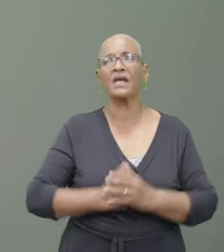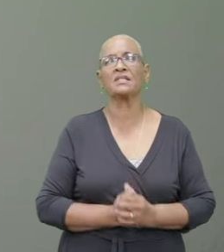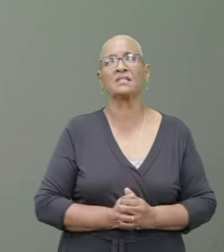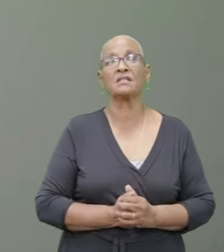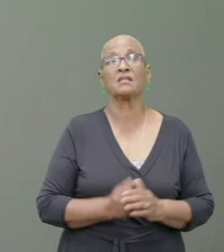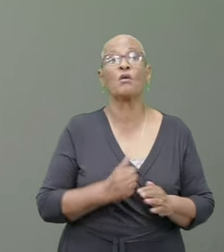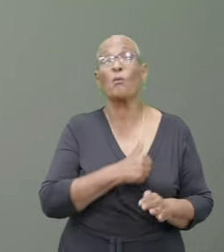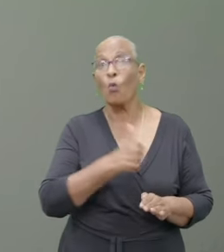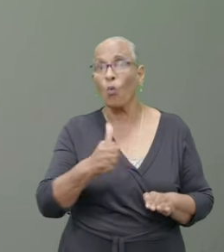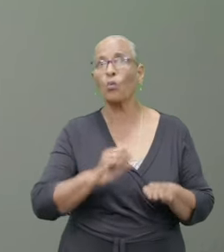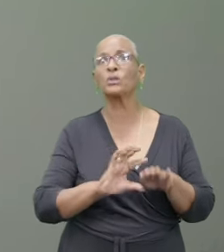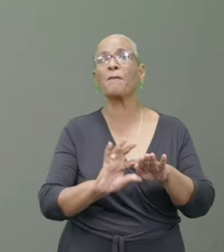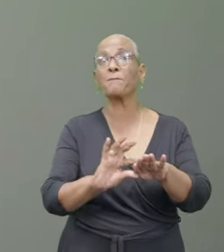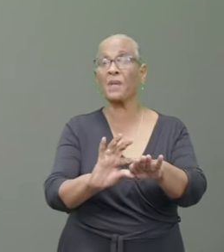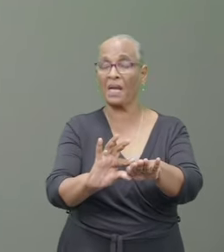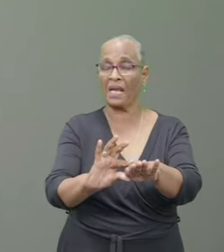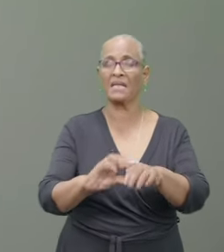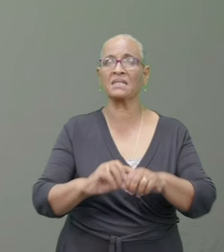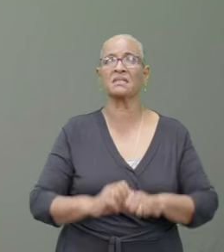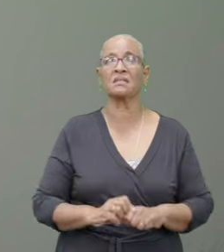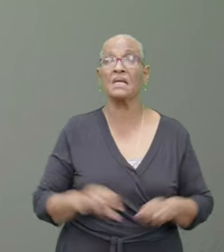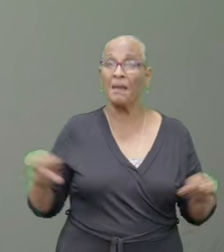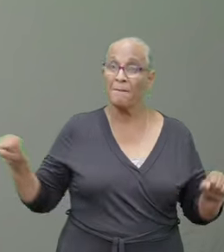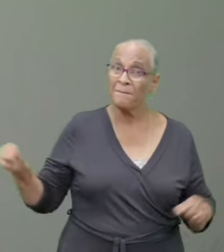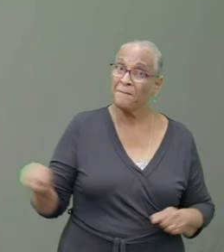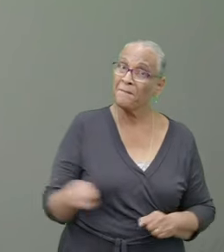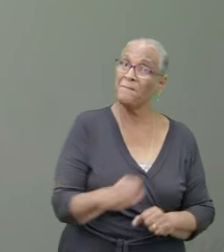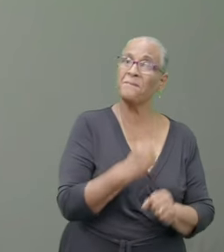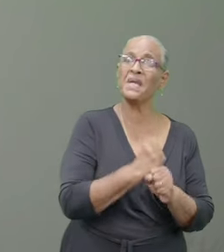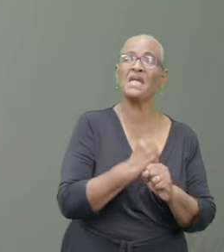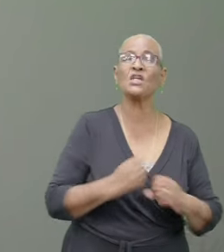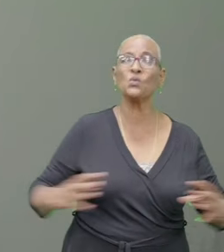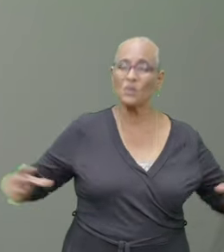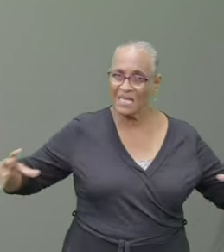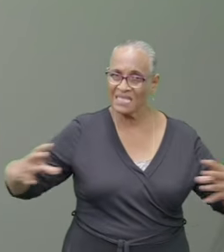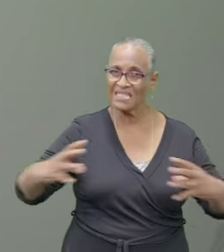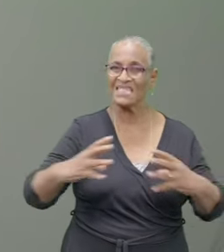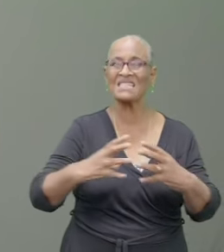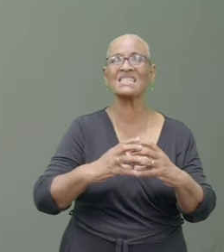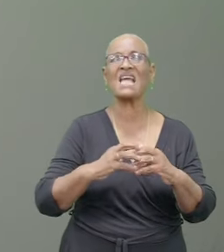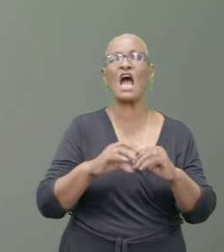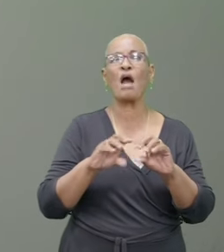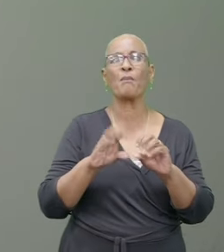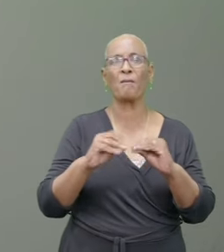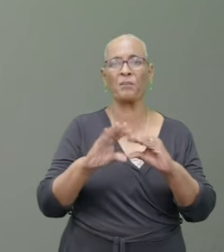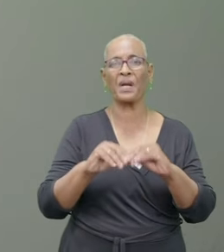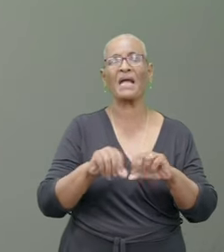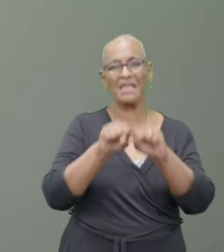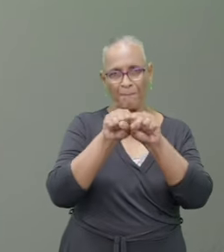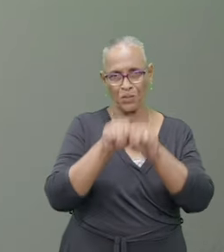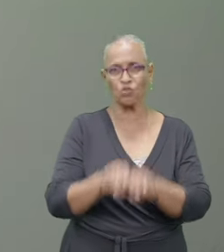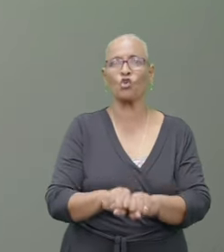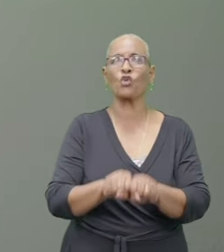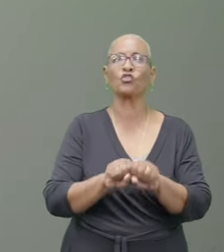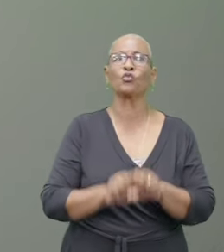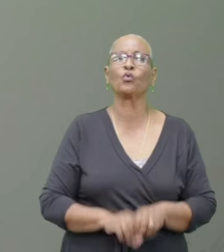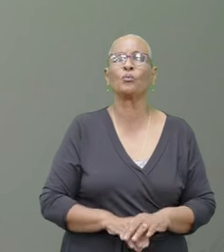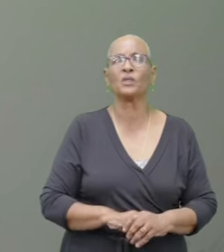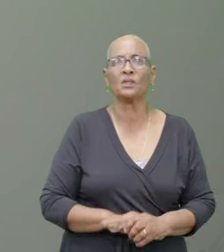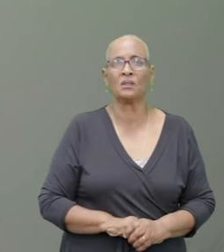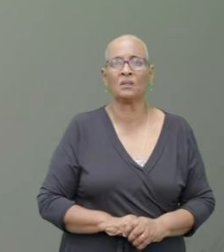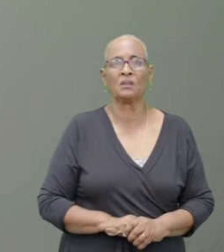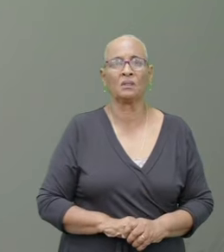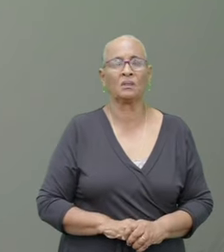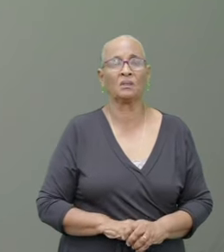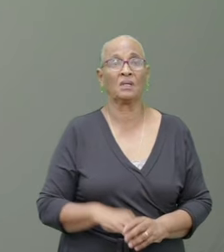inclusief beleid. We betrekken en we nemen ook gezamenlijk besluiten. Ook als regering nemen we besluiten. Want ik ben